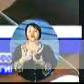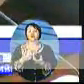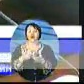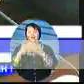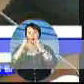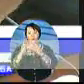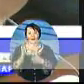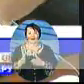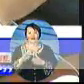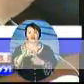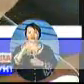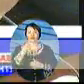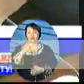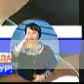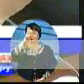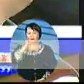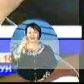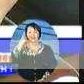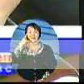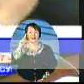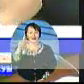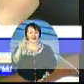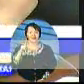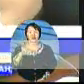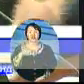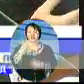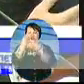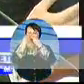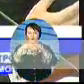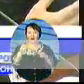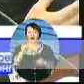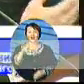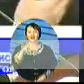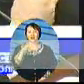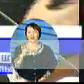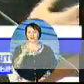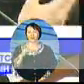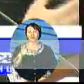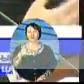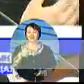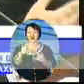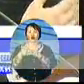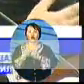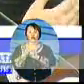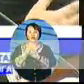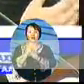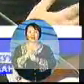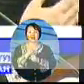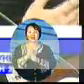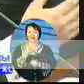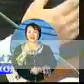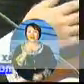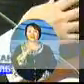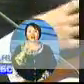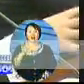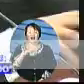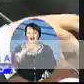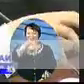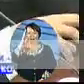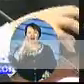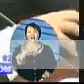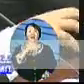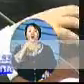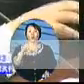яамны санаачлагтайгаар энэ шинжлэх ухааны академик дайчилж хагаад үнэхээр бид энэ цахилгаан халаагуур гэдэг юм дээр